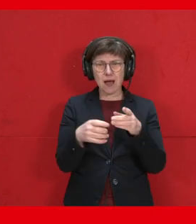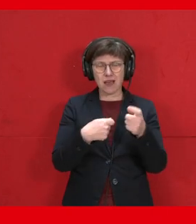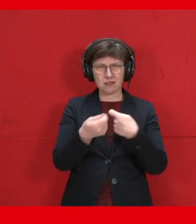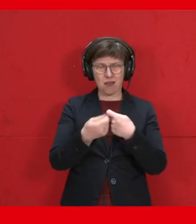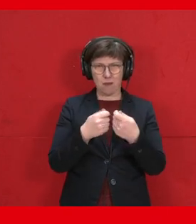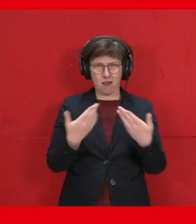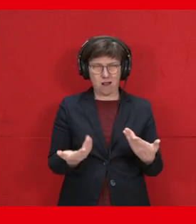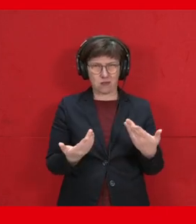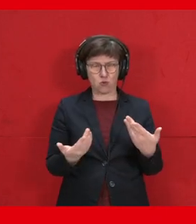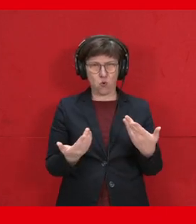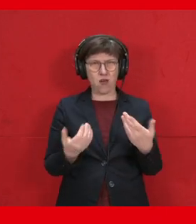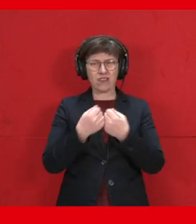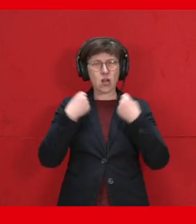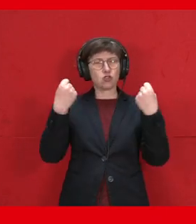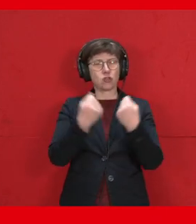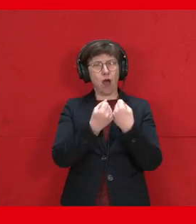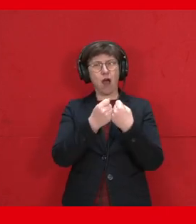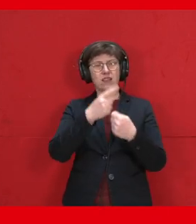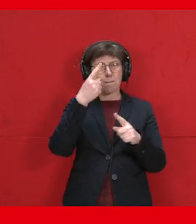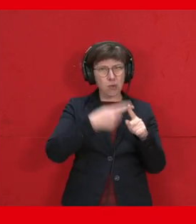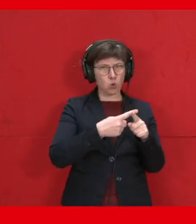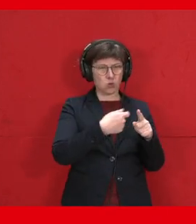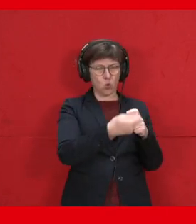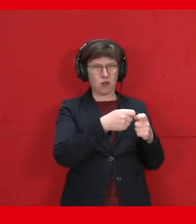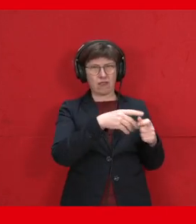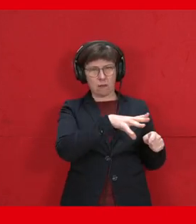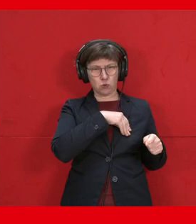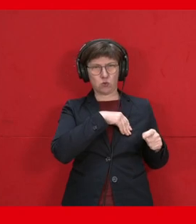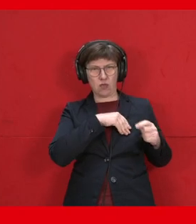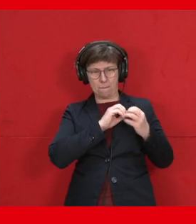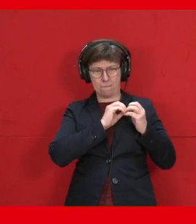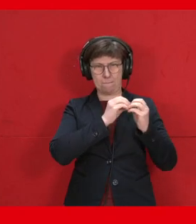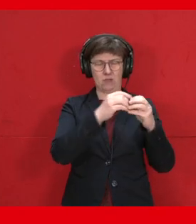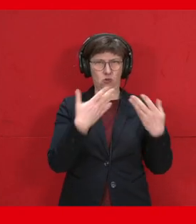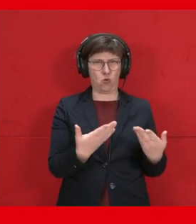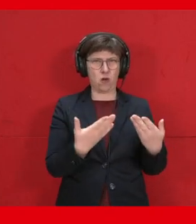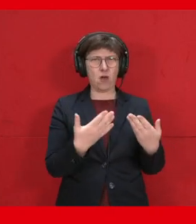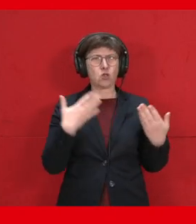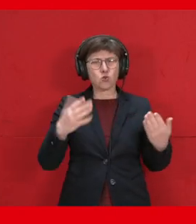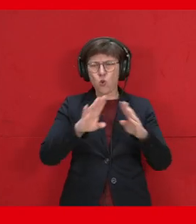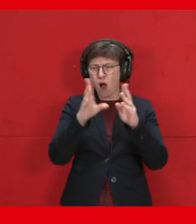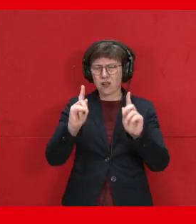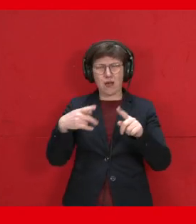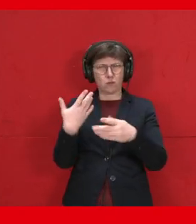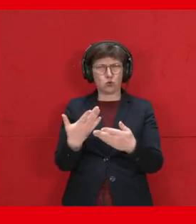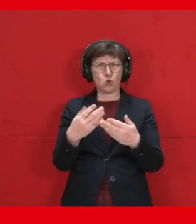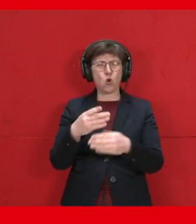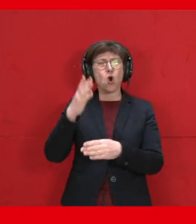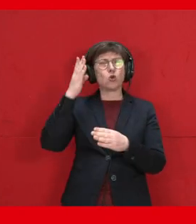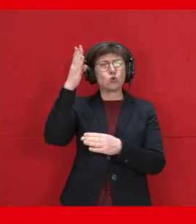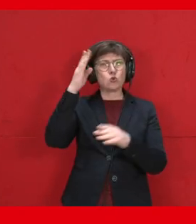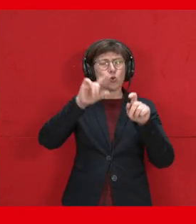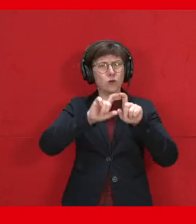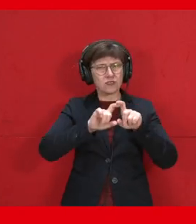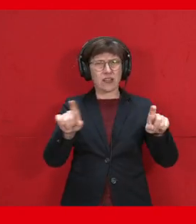Handeln des Staates und dieser Unternehmen. Und so muss man das generell machen, wenn wir über Zukunftsmissionen